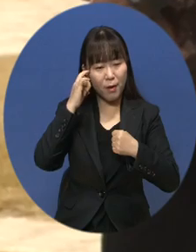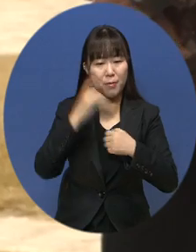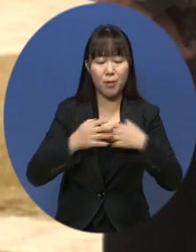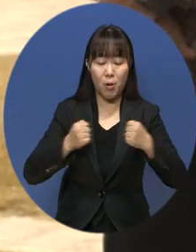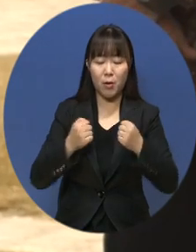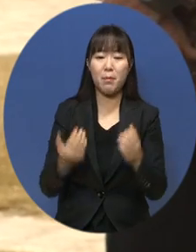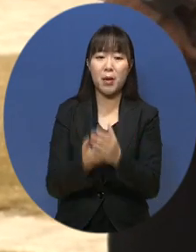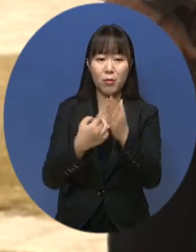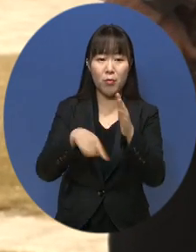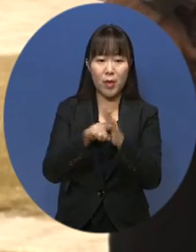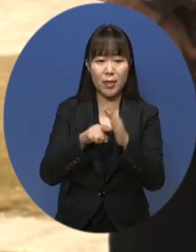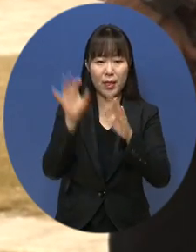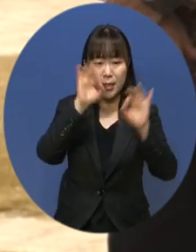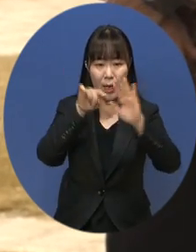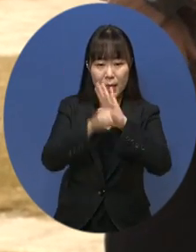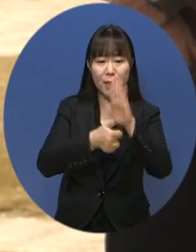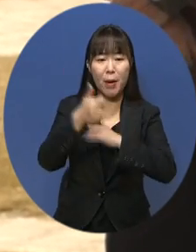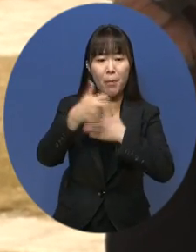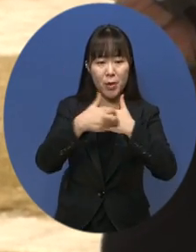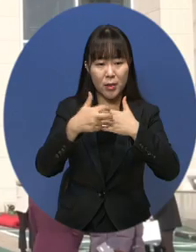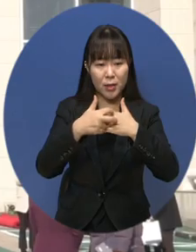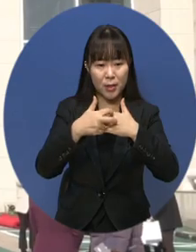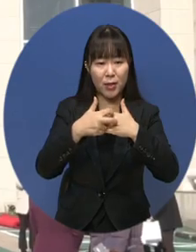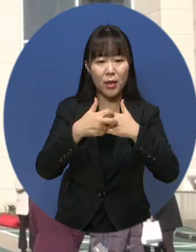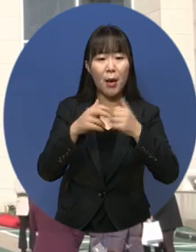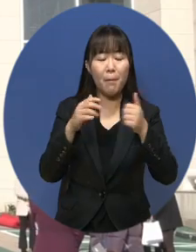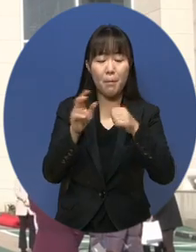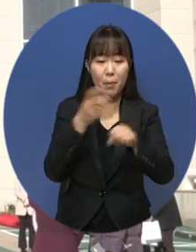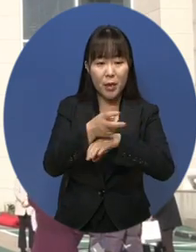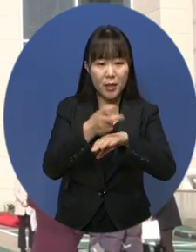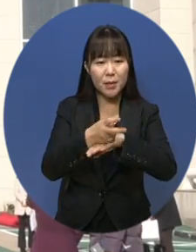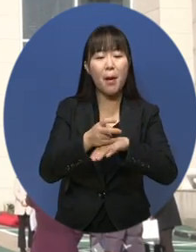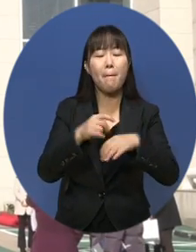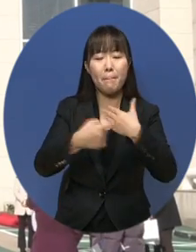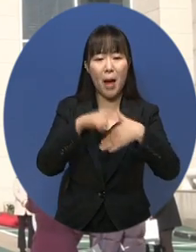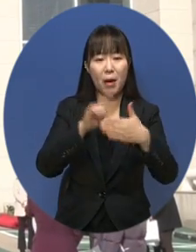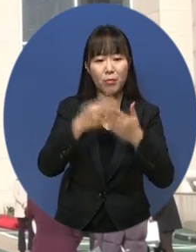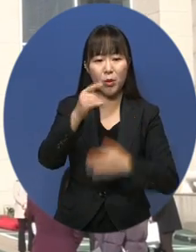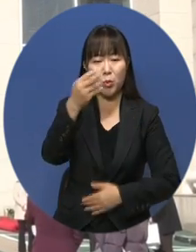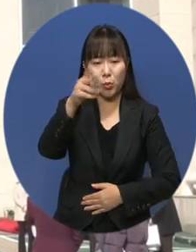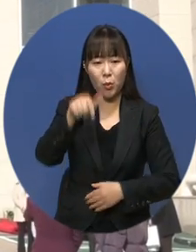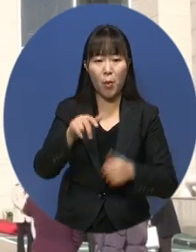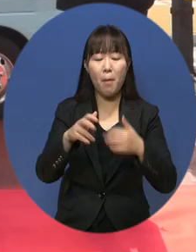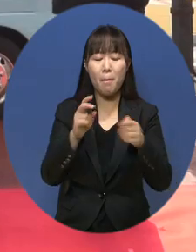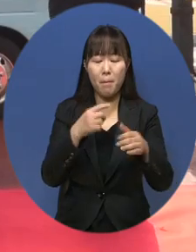찾아가는 희망버스, 마음톡톡버스 시승식을 갖고 운행을 시작했습니다.